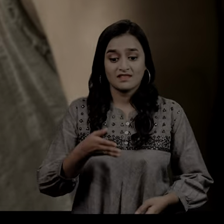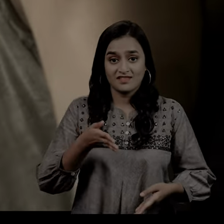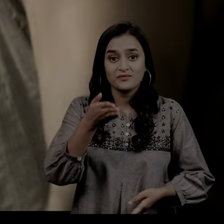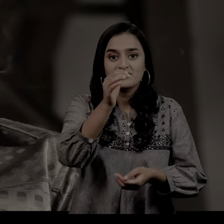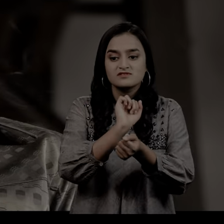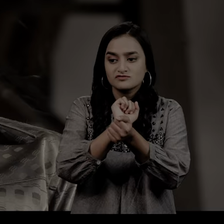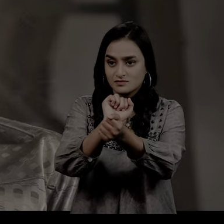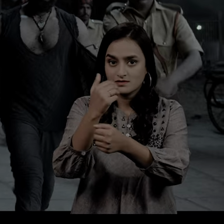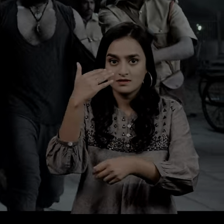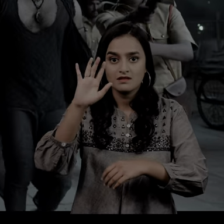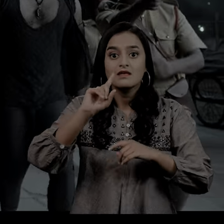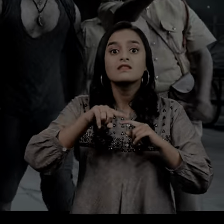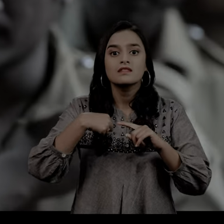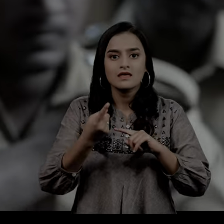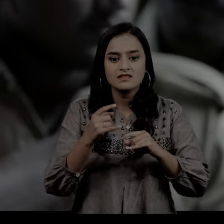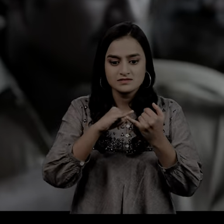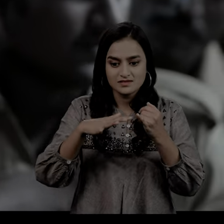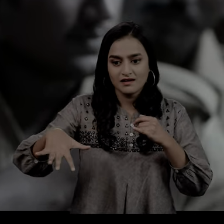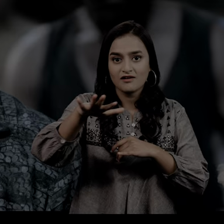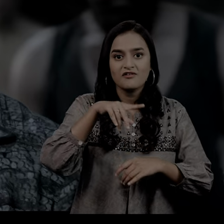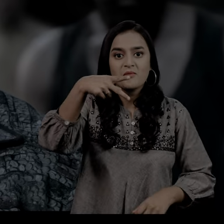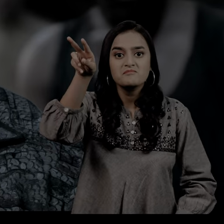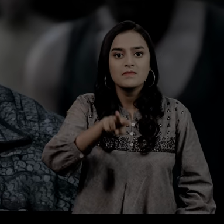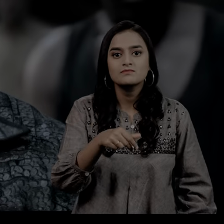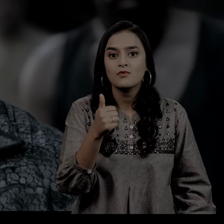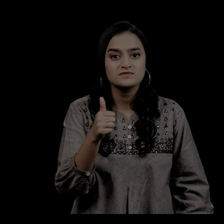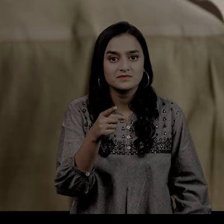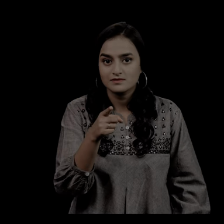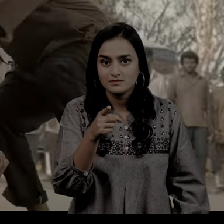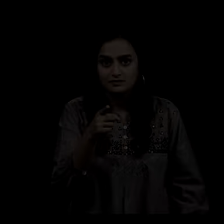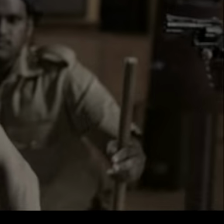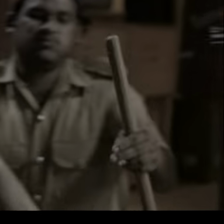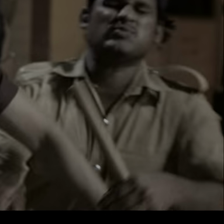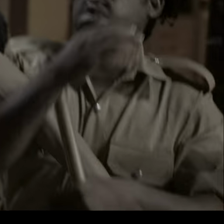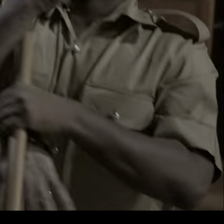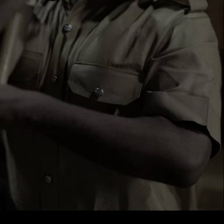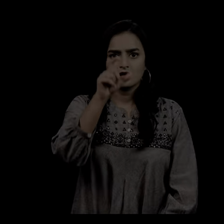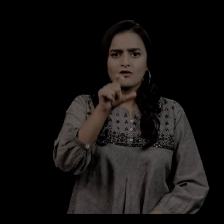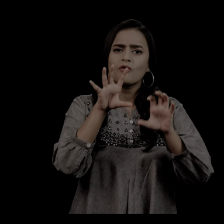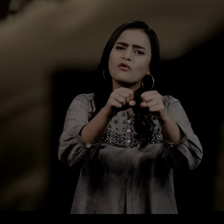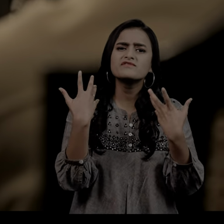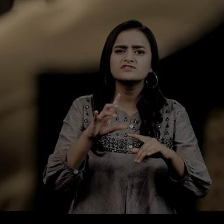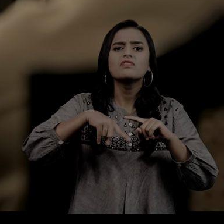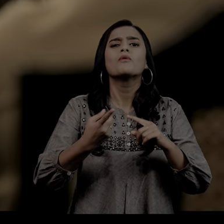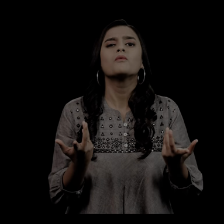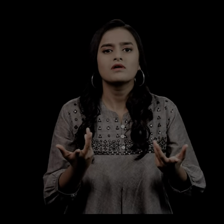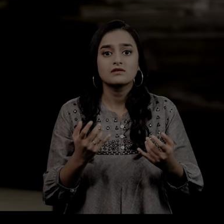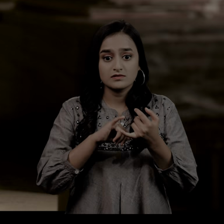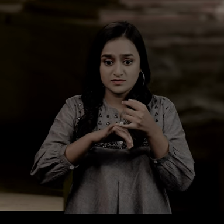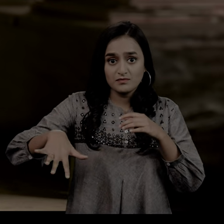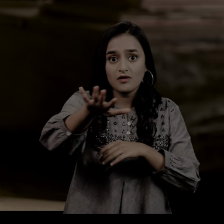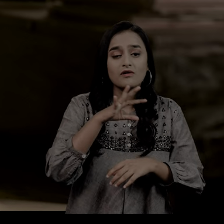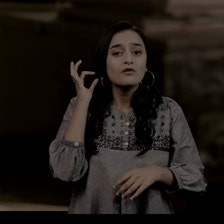अब तू जेल जायेगा फिर तो स्टूर्ट पुरम में पैर में रहाँ पाएगा करोakah? अब क्या?